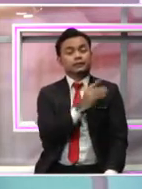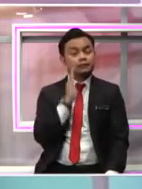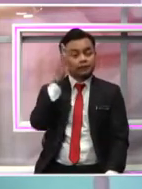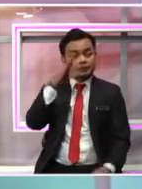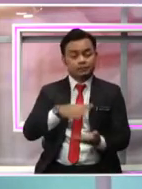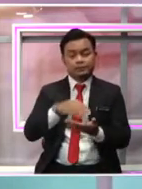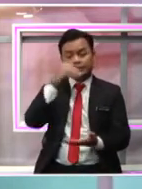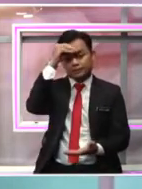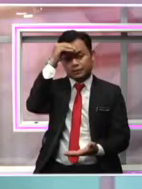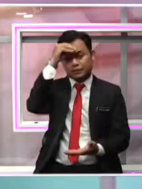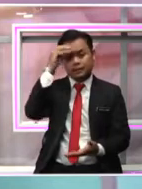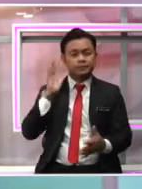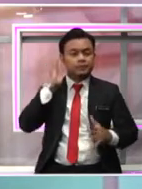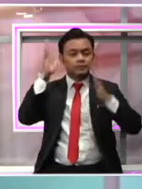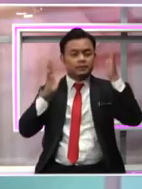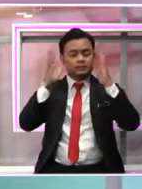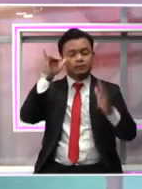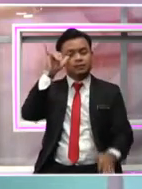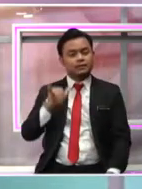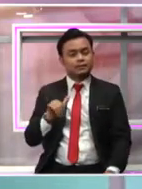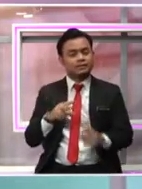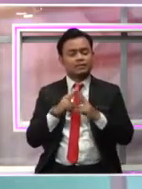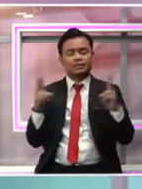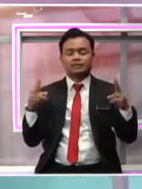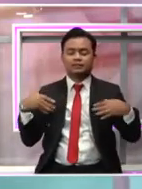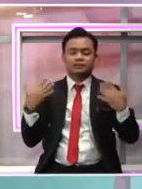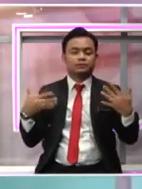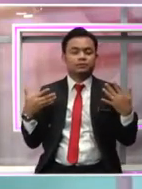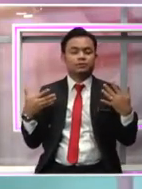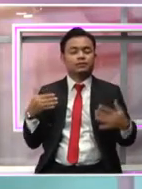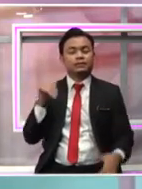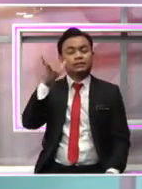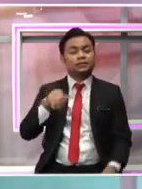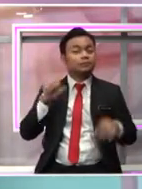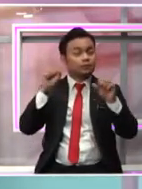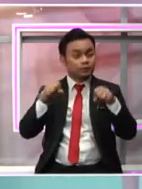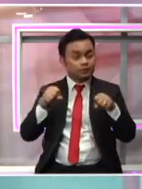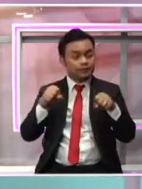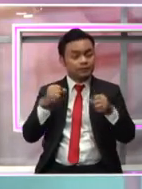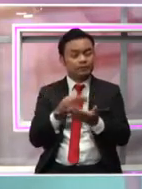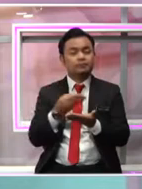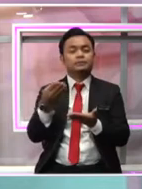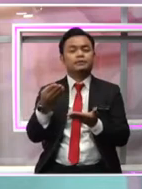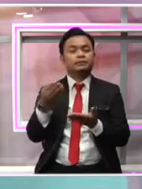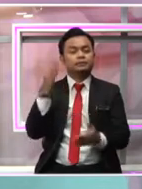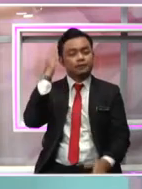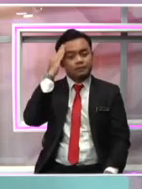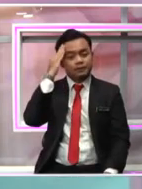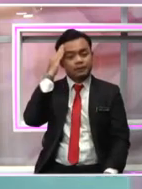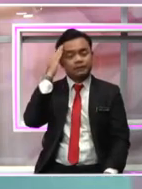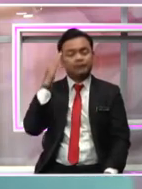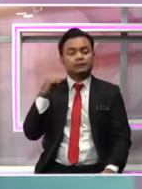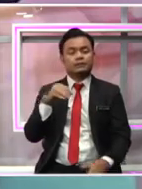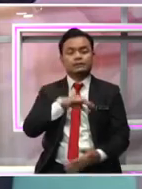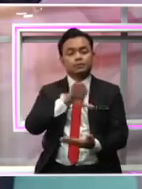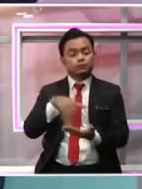subject base Melayu yang sangat menarik yang mampu memberi kepahaman kepada anak-anak di rumah semua baik